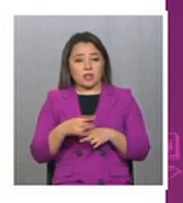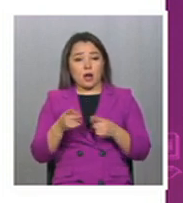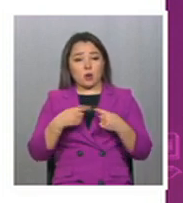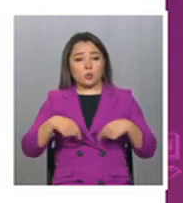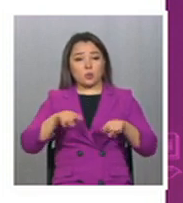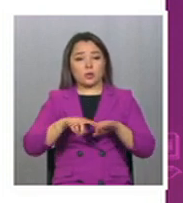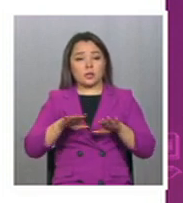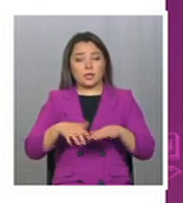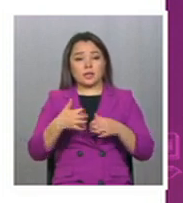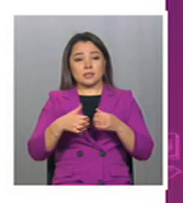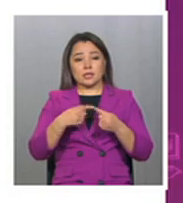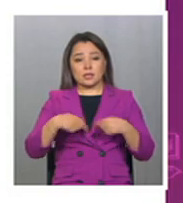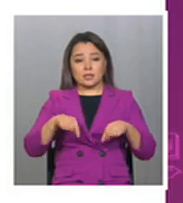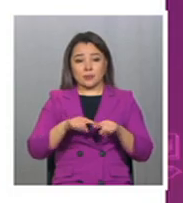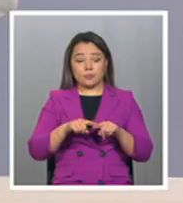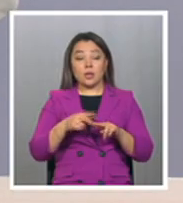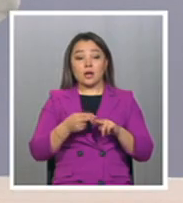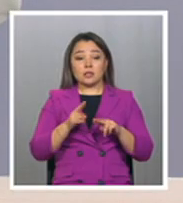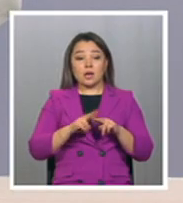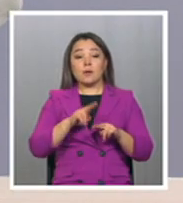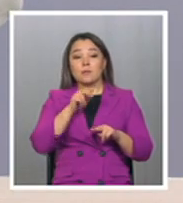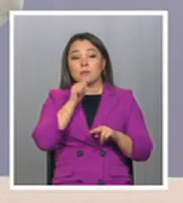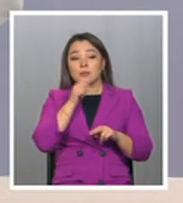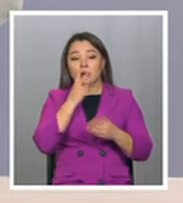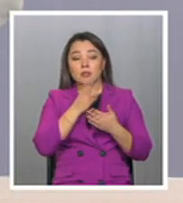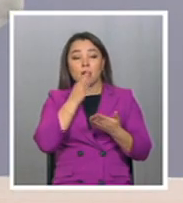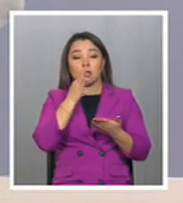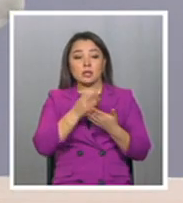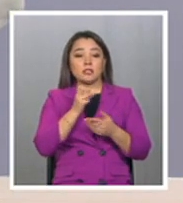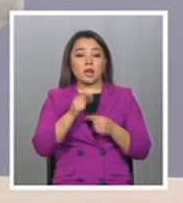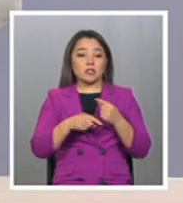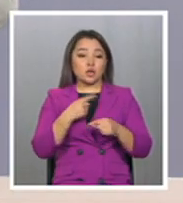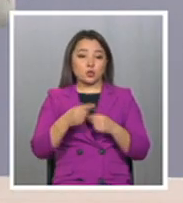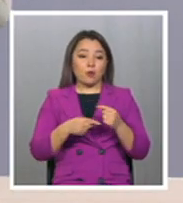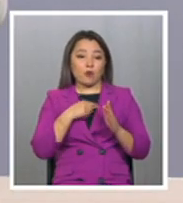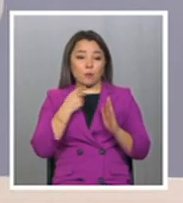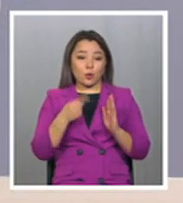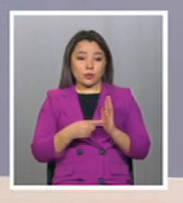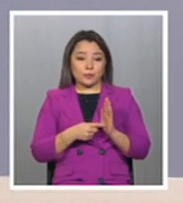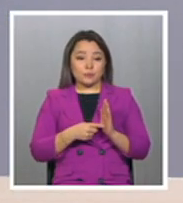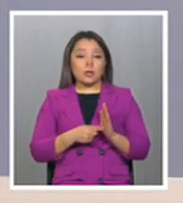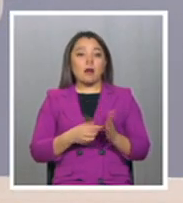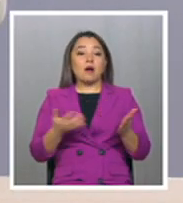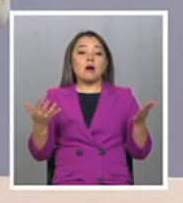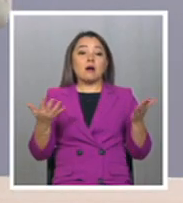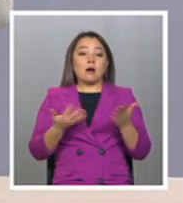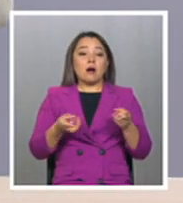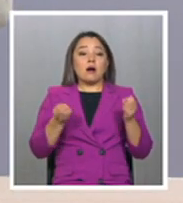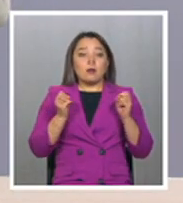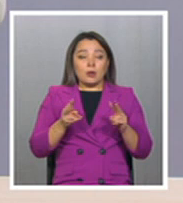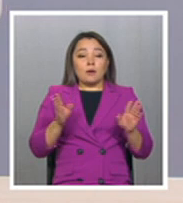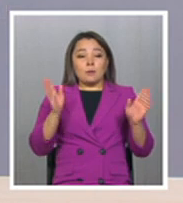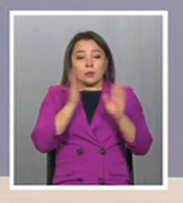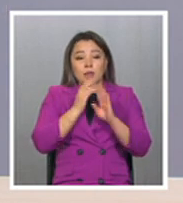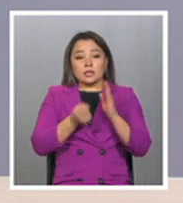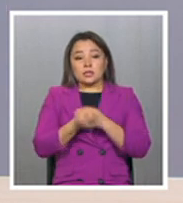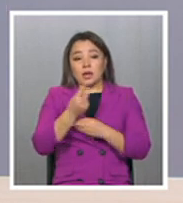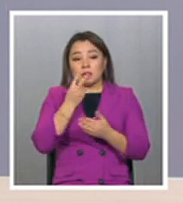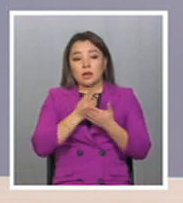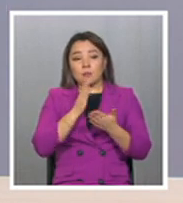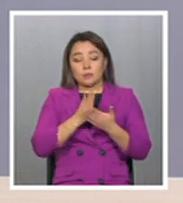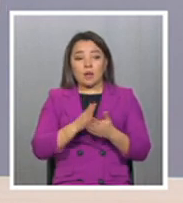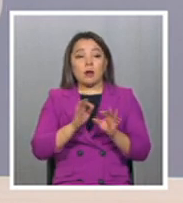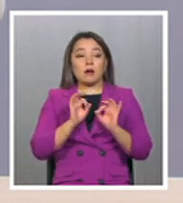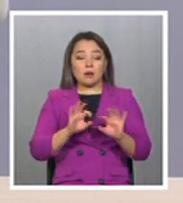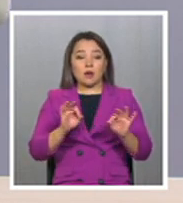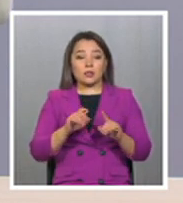окружающей среде. Давайте попробуем ответить на следующие вопросы. О каких опасных природных явлениях